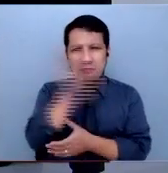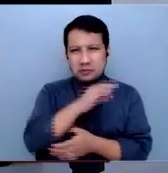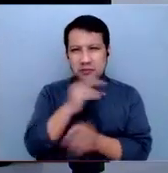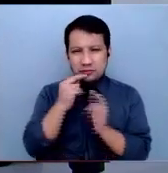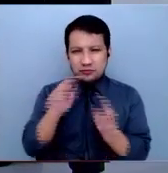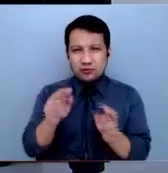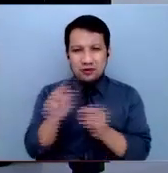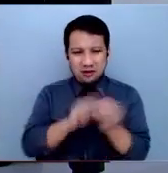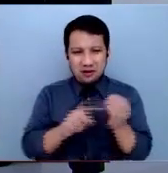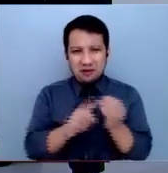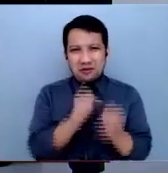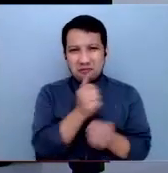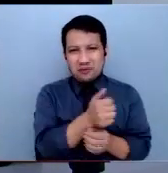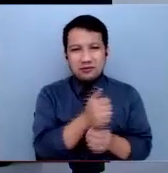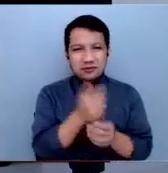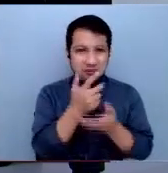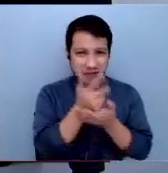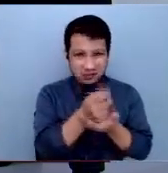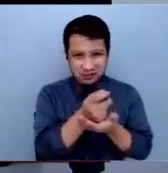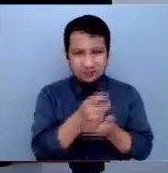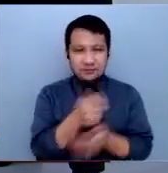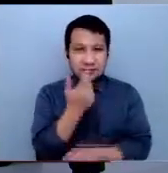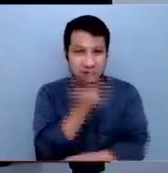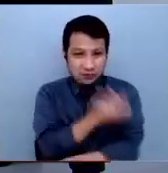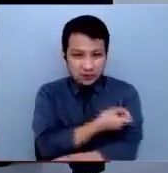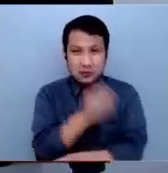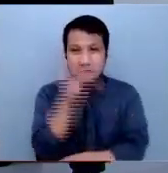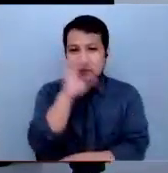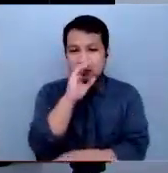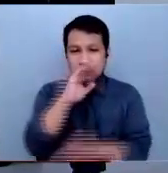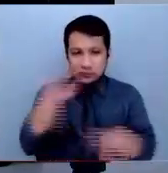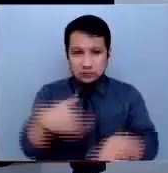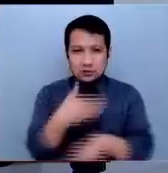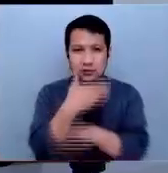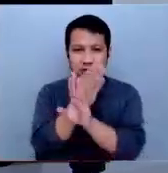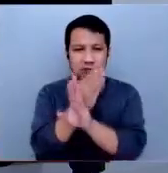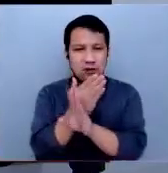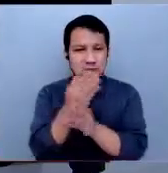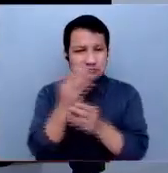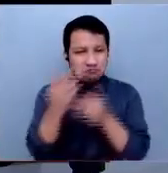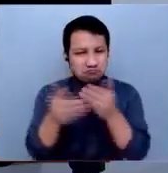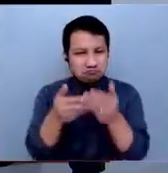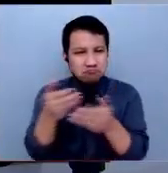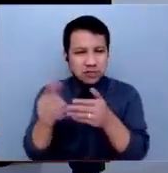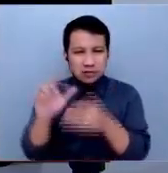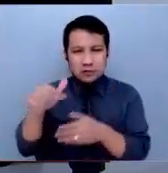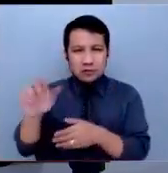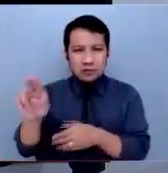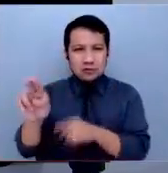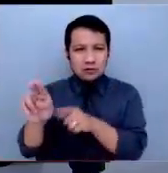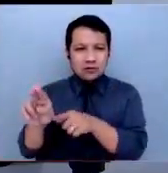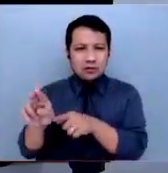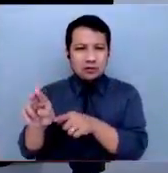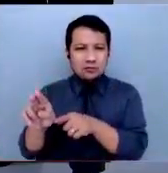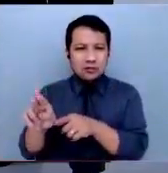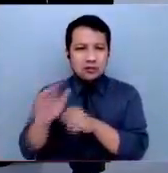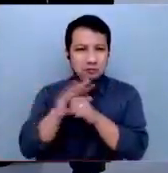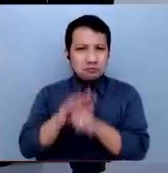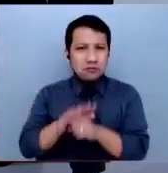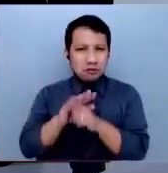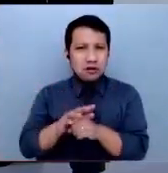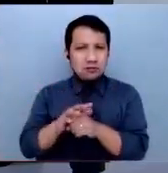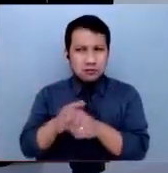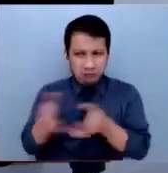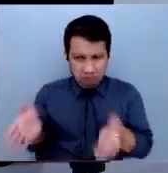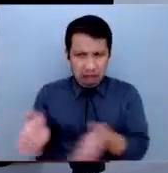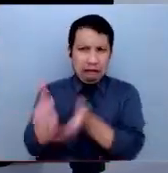sa bakuna. Sa Cebu at Davao naman, inuunti-unti ng LGUs ang mga pressure sa mga tao na